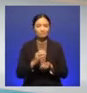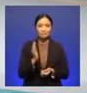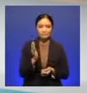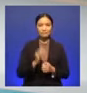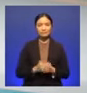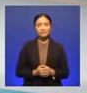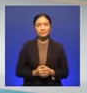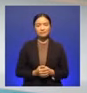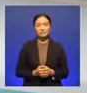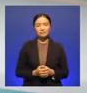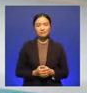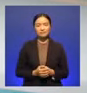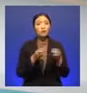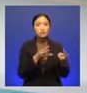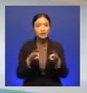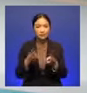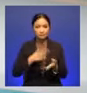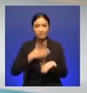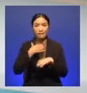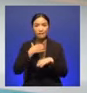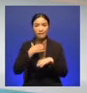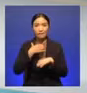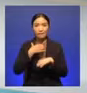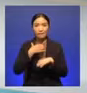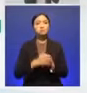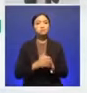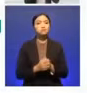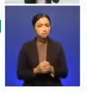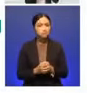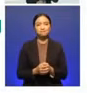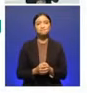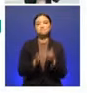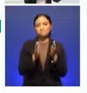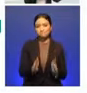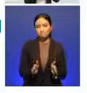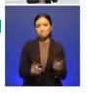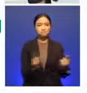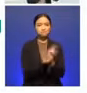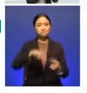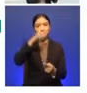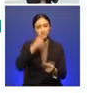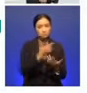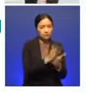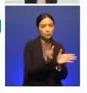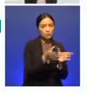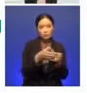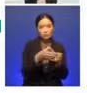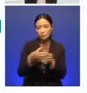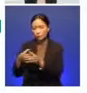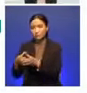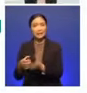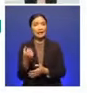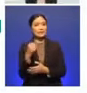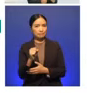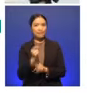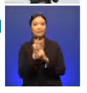ครับครับวิธีการที่ผมจะเล่าผมอาจจะใช้วิธีการแบ่งคนในสังคมไทยออกเป็น10กลุ่มตามระดับของราย